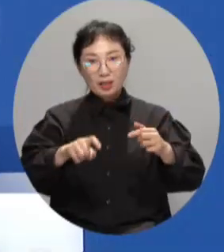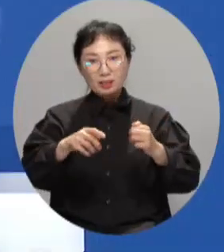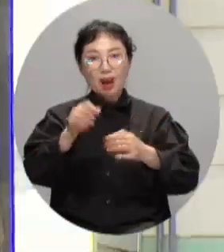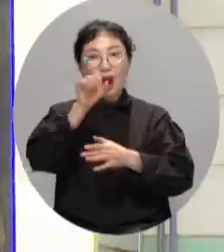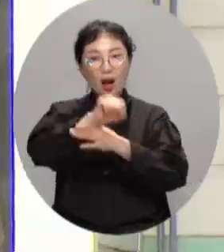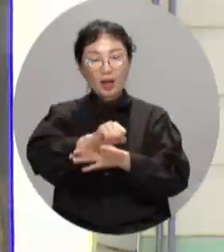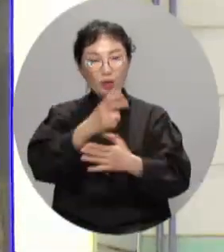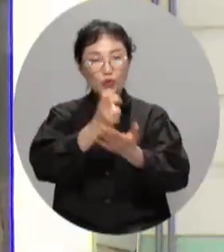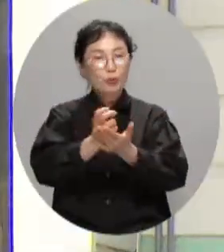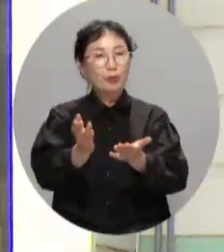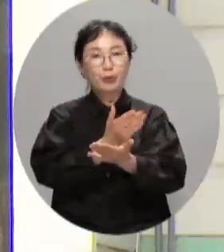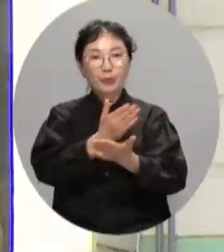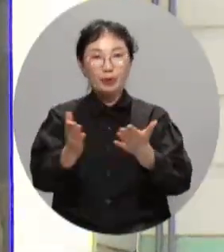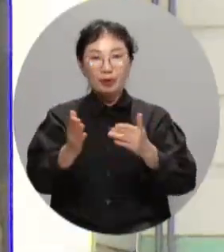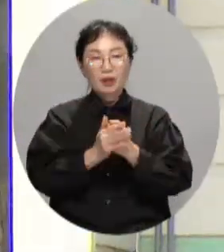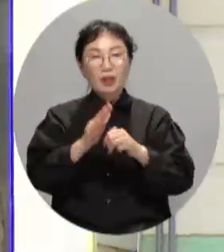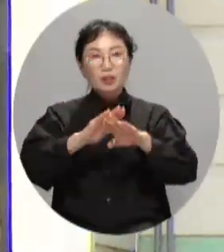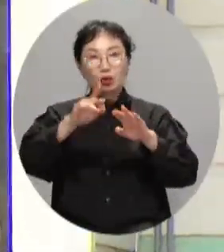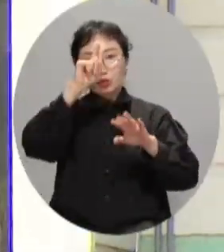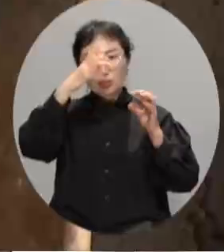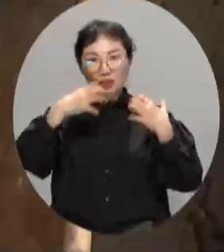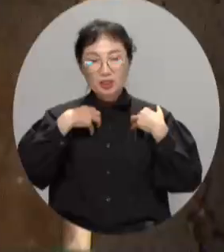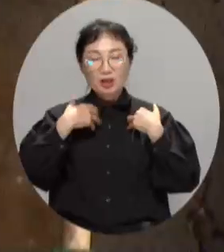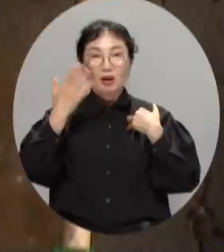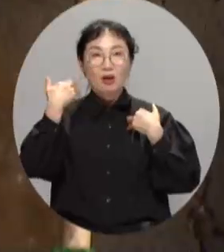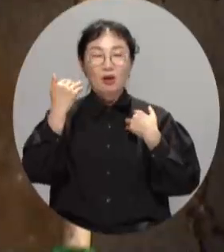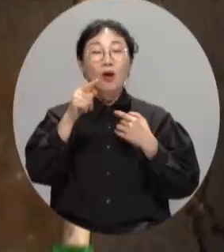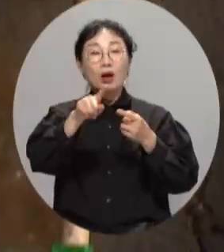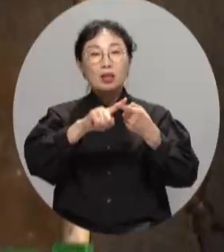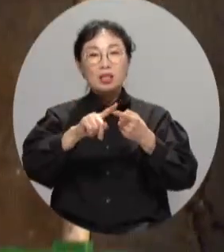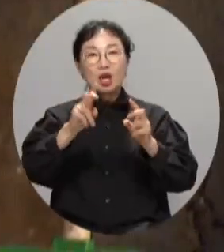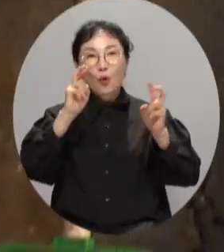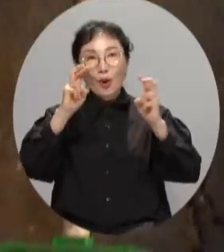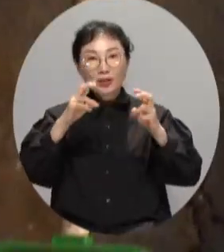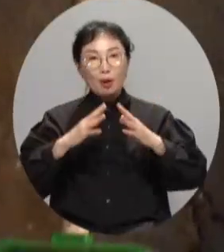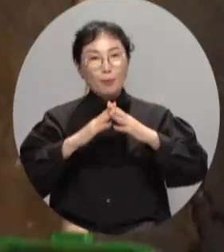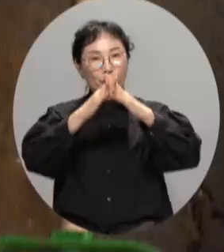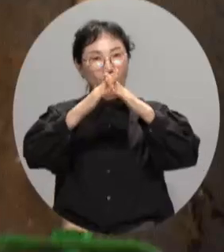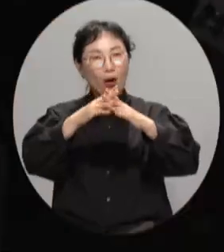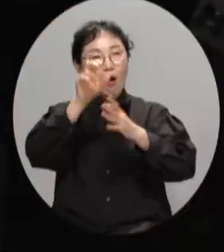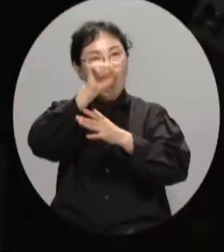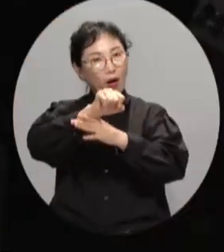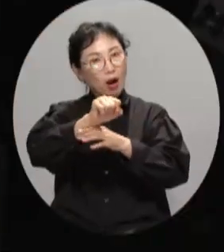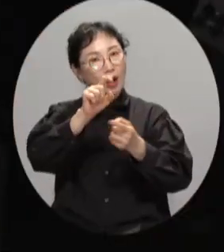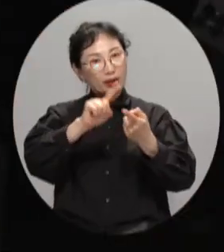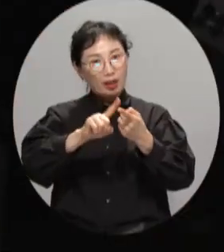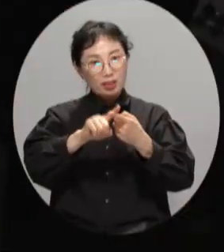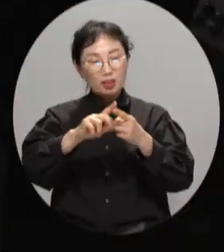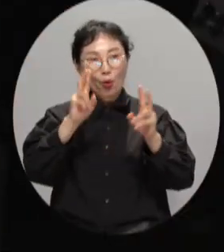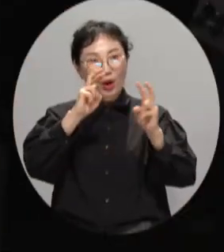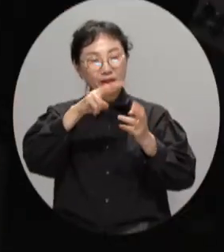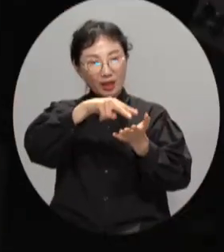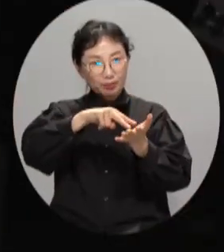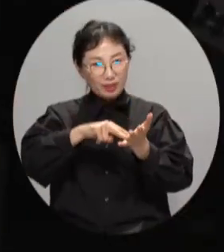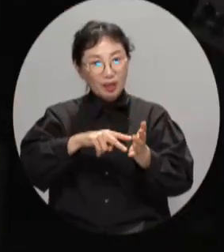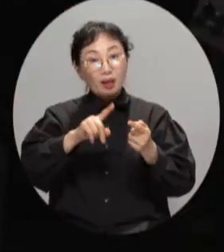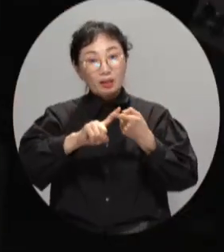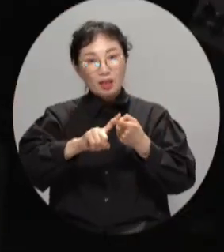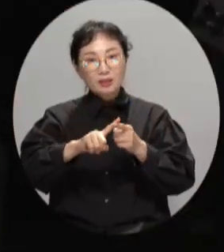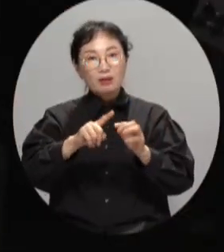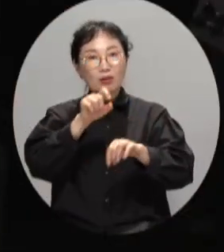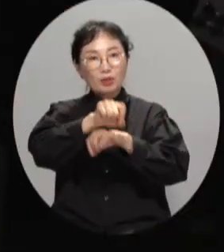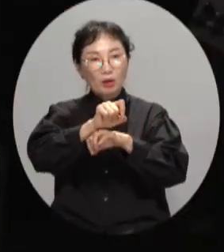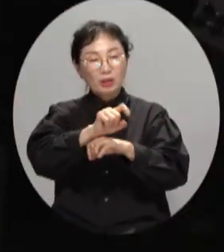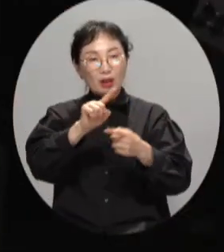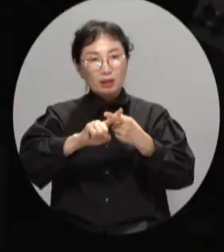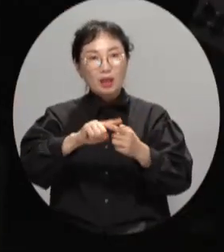없습니다. 전주시는 이미 지난해 SRF 시설 건축 허가를 놓고 업체 측과 행정심판에서 한 차례